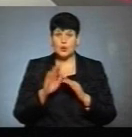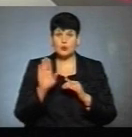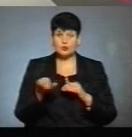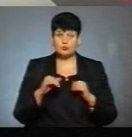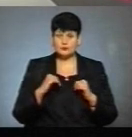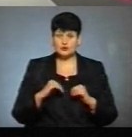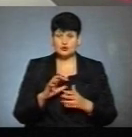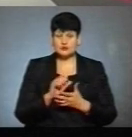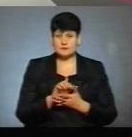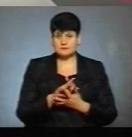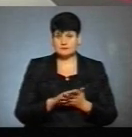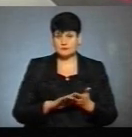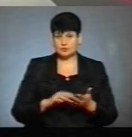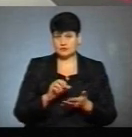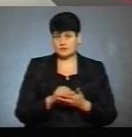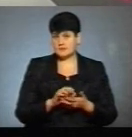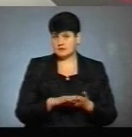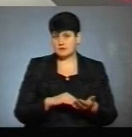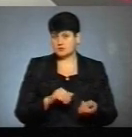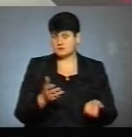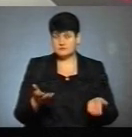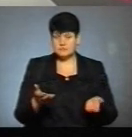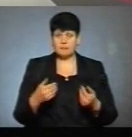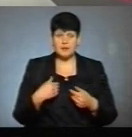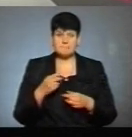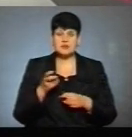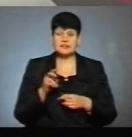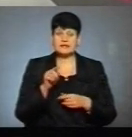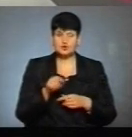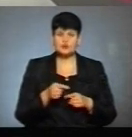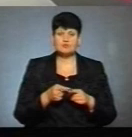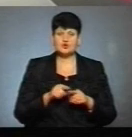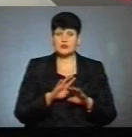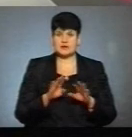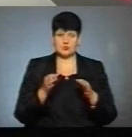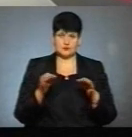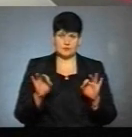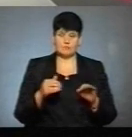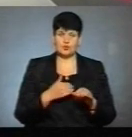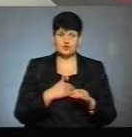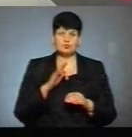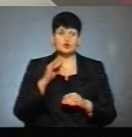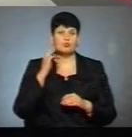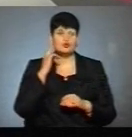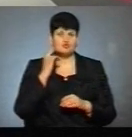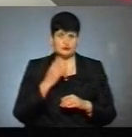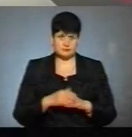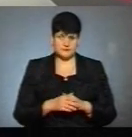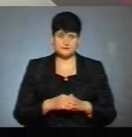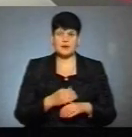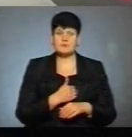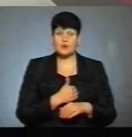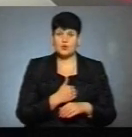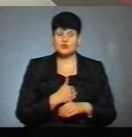спокійно займаються тим, чим займались до цього. Тому ми вийшли для того, щоб цього не допустити. Ми хочемо бути почутими. Ми хочемо,